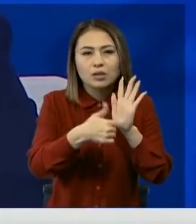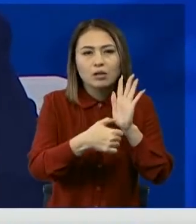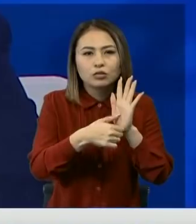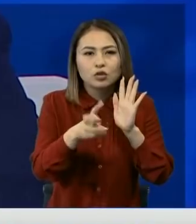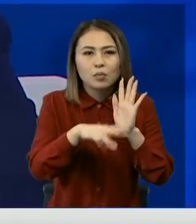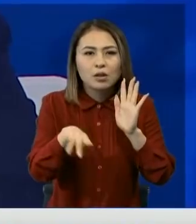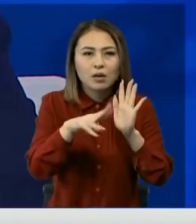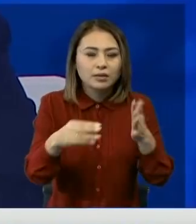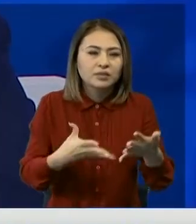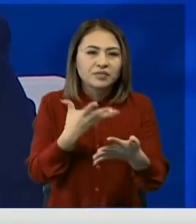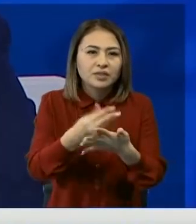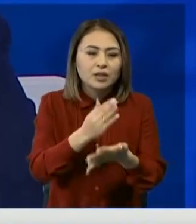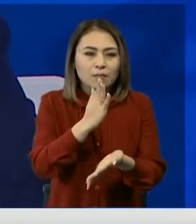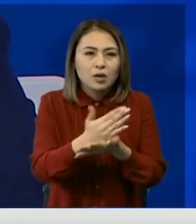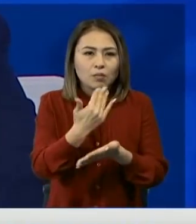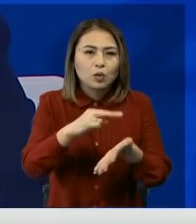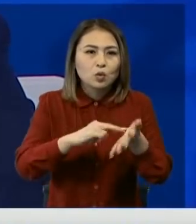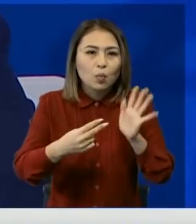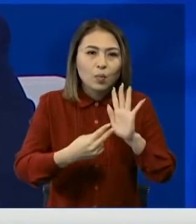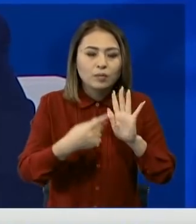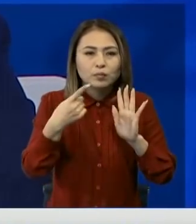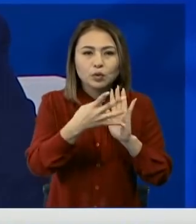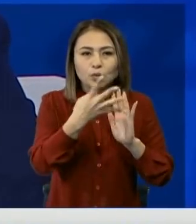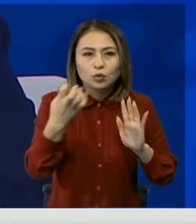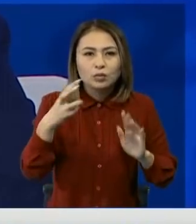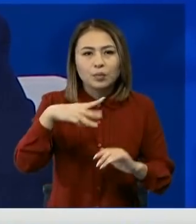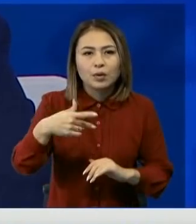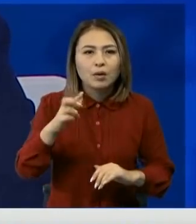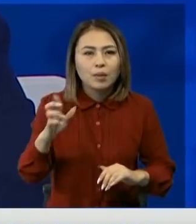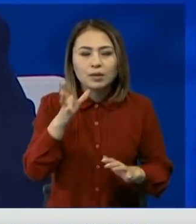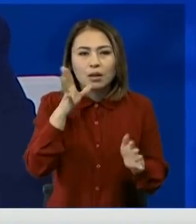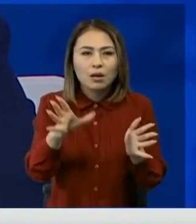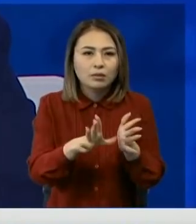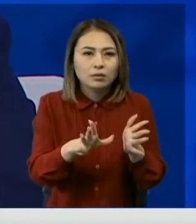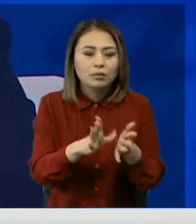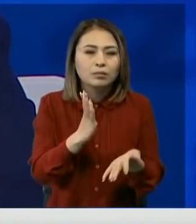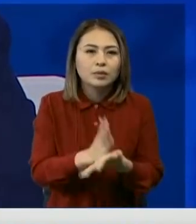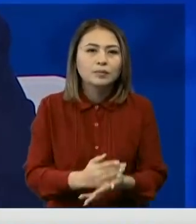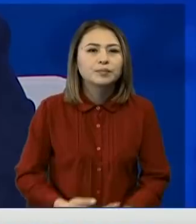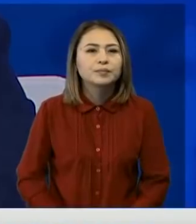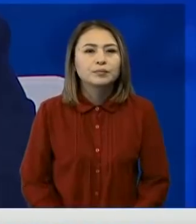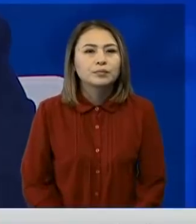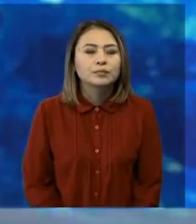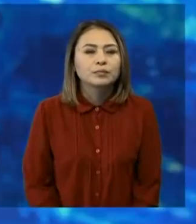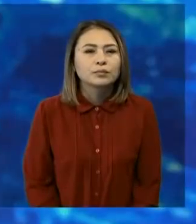теңге инвестиция тартылды. Бұл жобалар 1400 мегаватт электр энергиясын өндіреді.